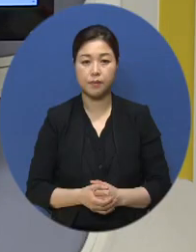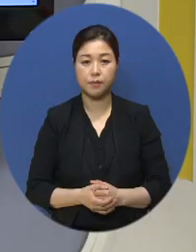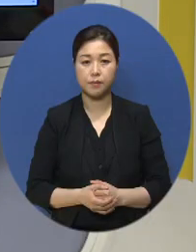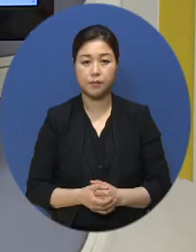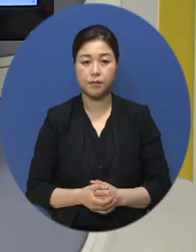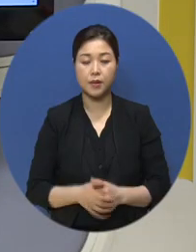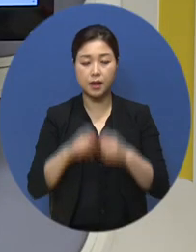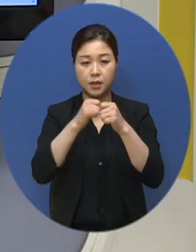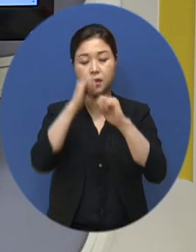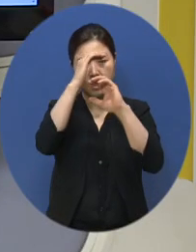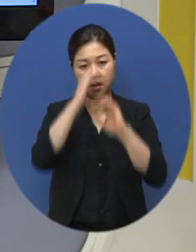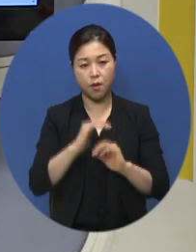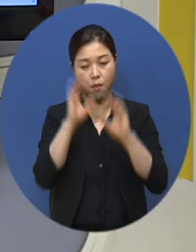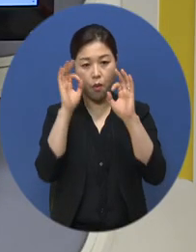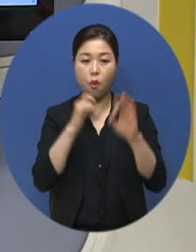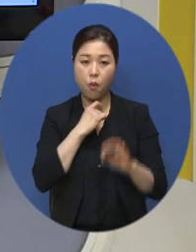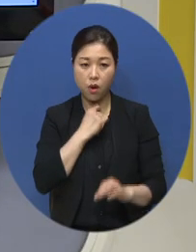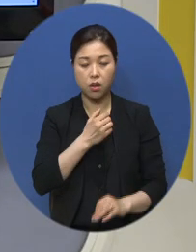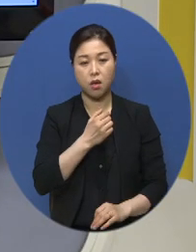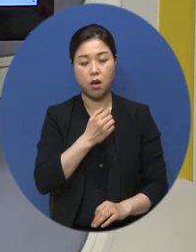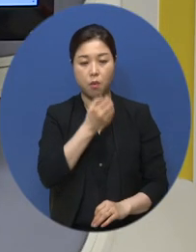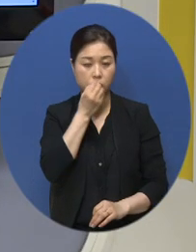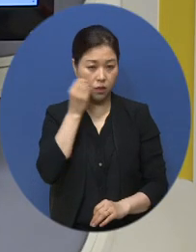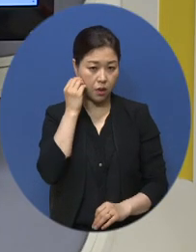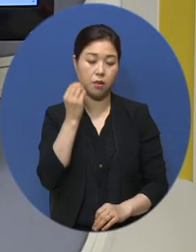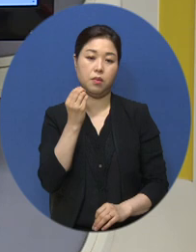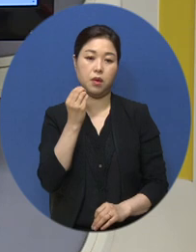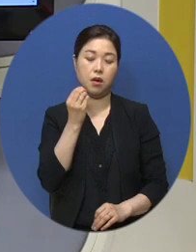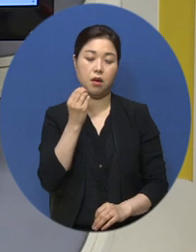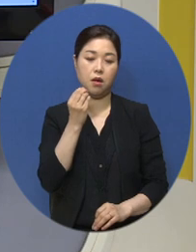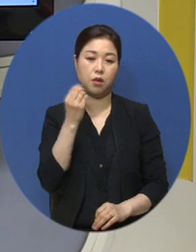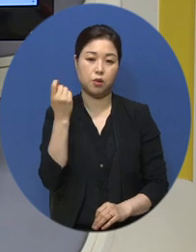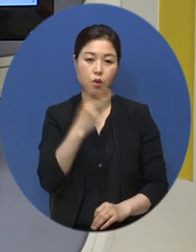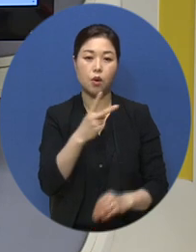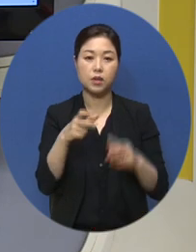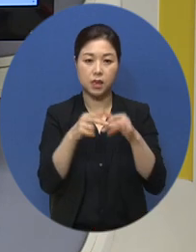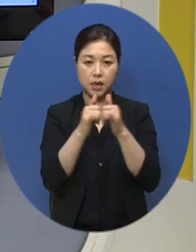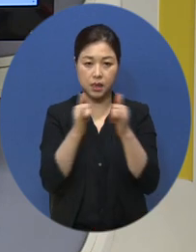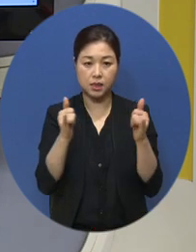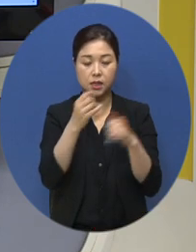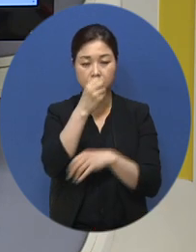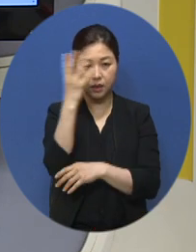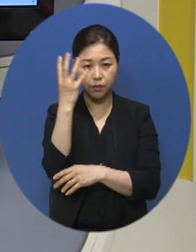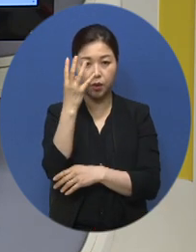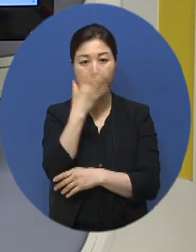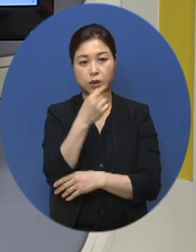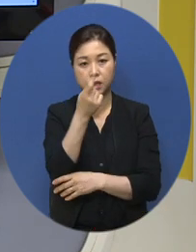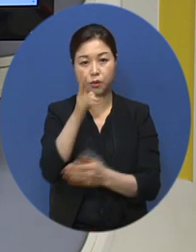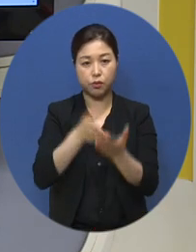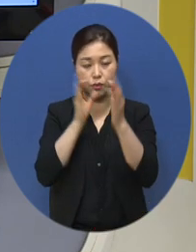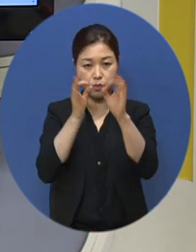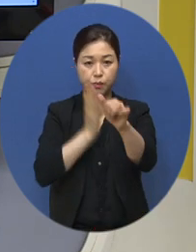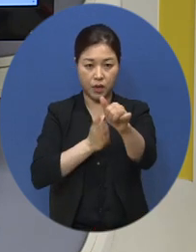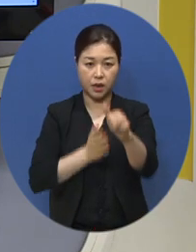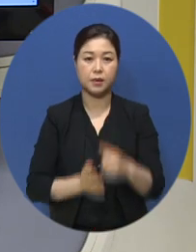이 밖에 자세한 사항은 웰피어뉴스 홈페이지와 장애인신문, 복지TV 뉴스를 통해 확인할 수 있습니다.